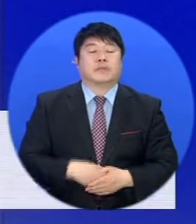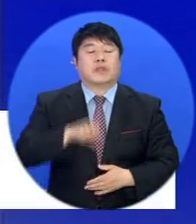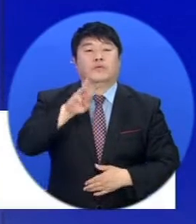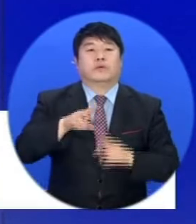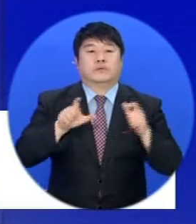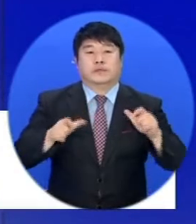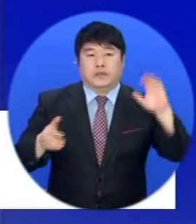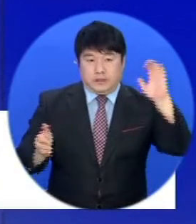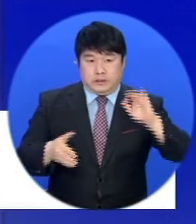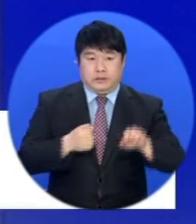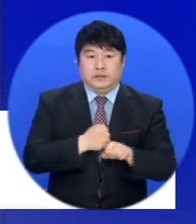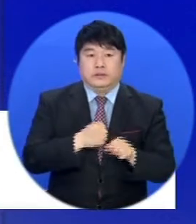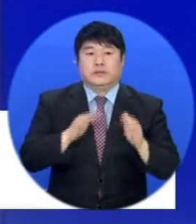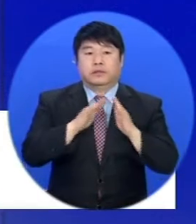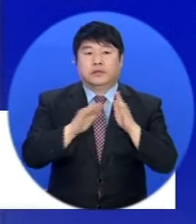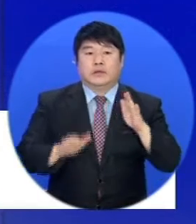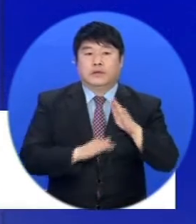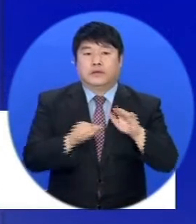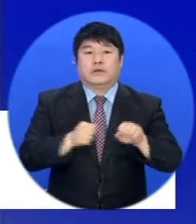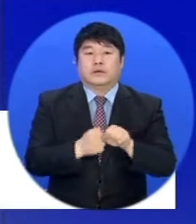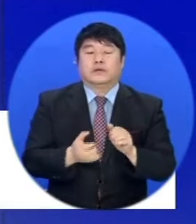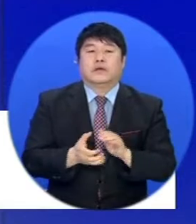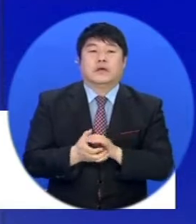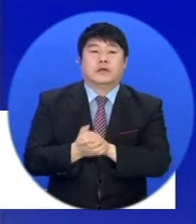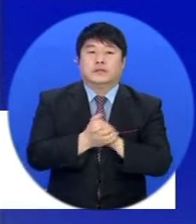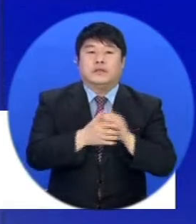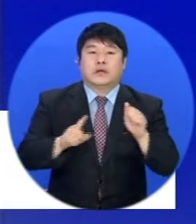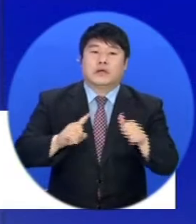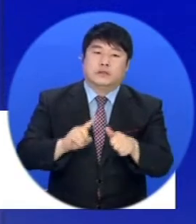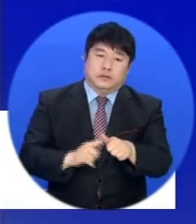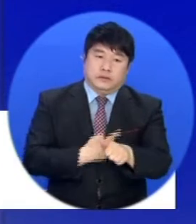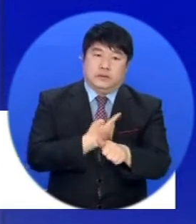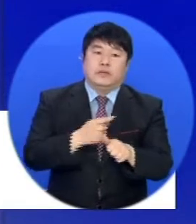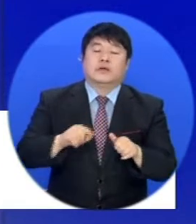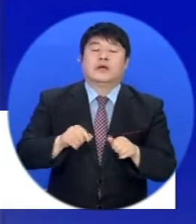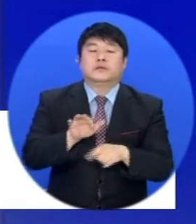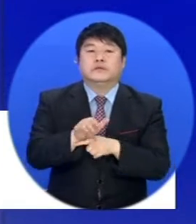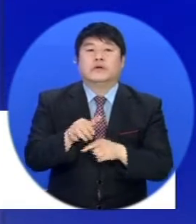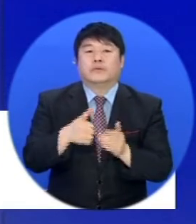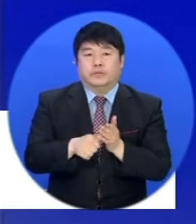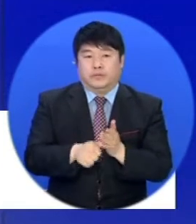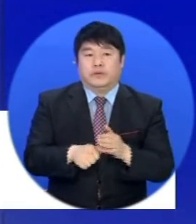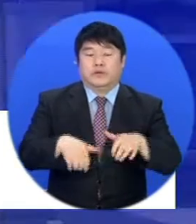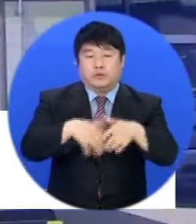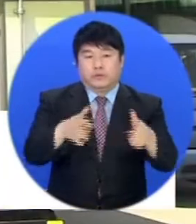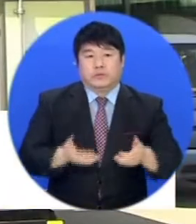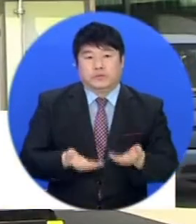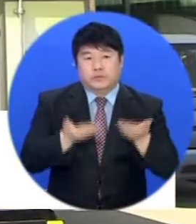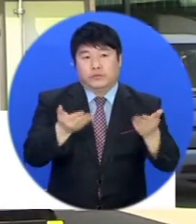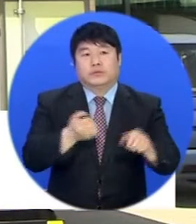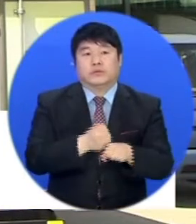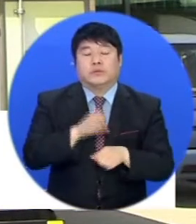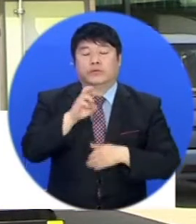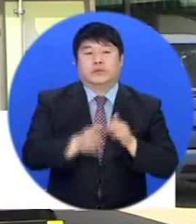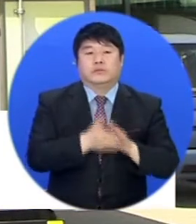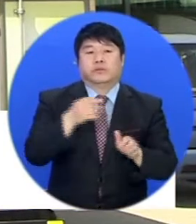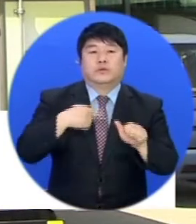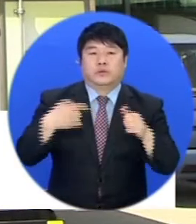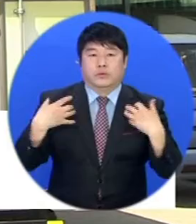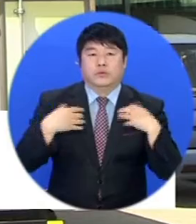광주 지역 학생들의 가정에 친환경 농산물 꾸러미가 공급되기 시작했습니다. 광주시와